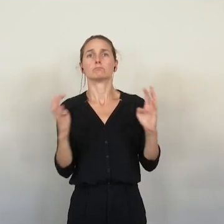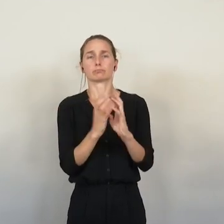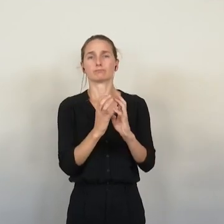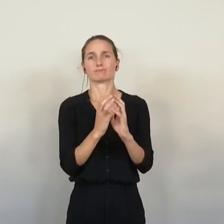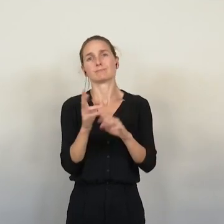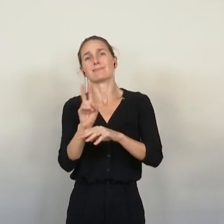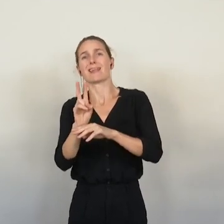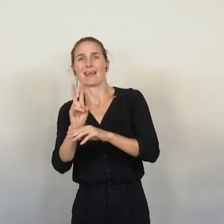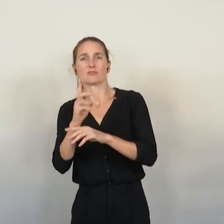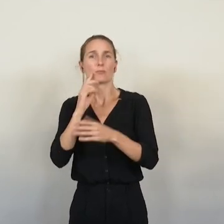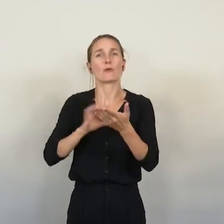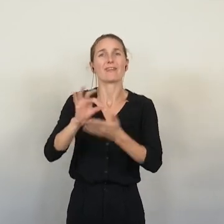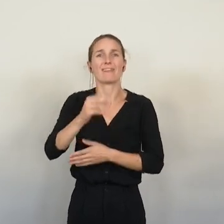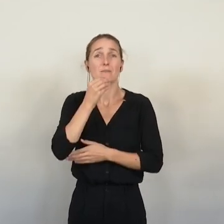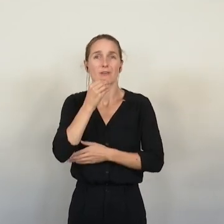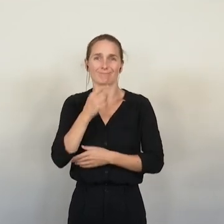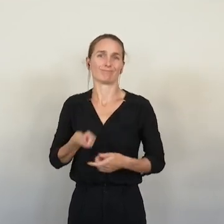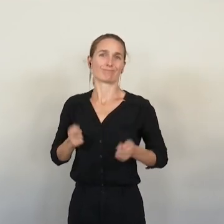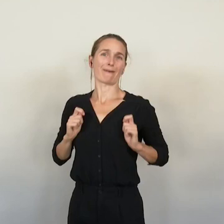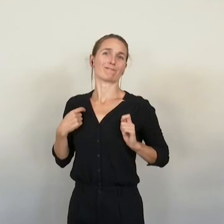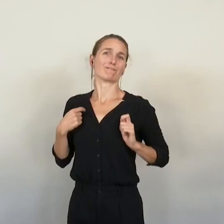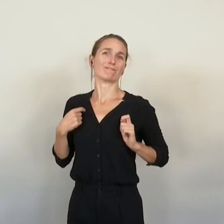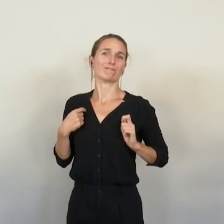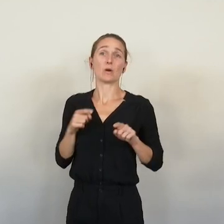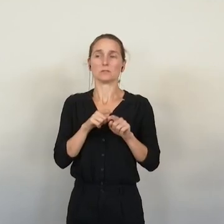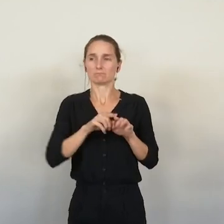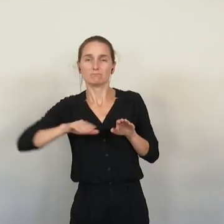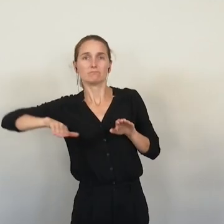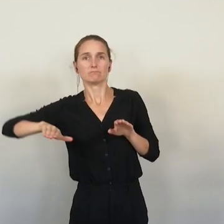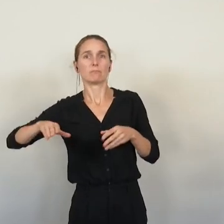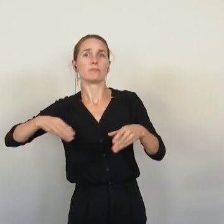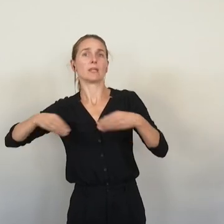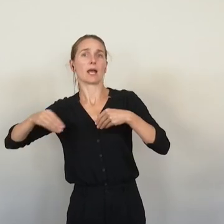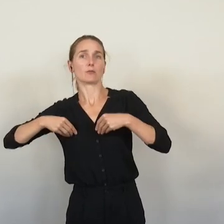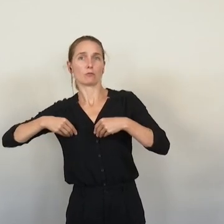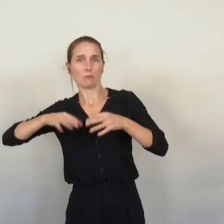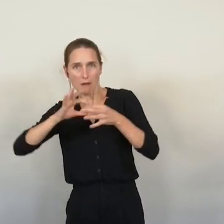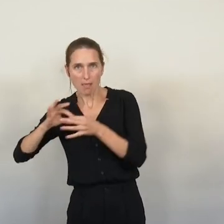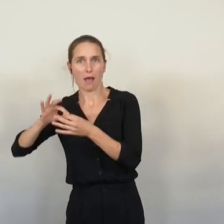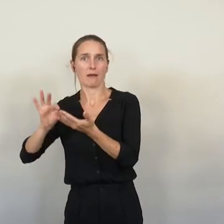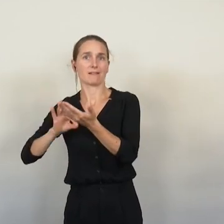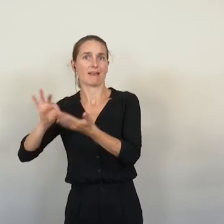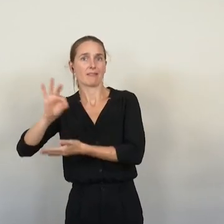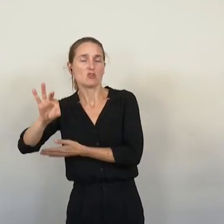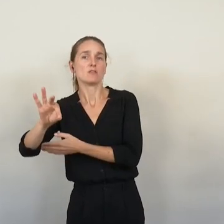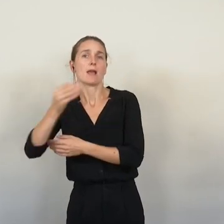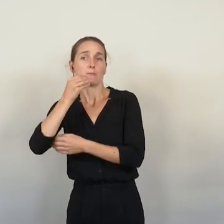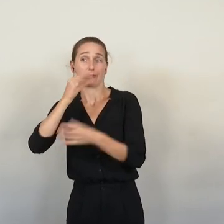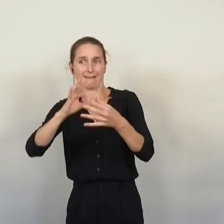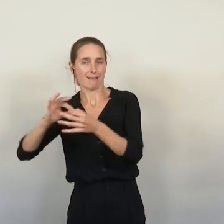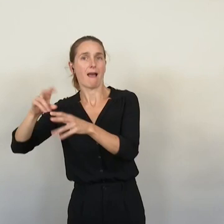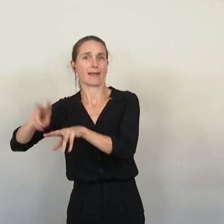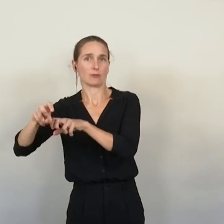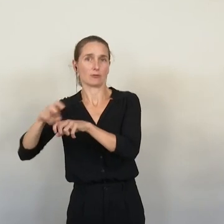quiicle associé à la création d'un poste de direction de projet lié à la stratégie alimentaire donc c'est un binôme politique et